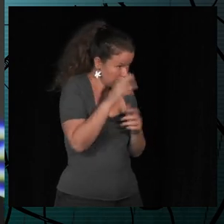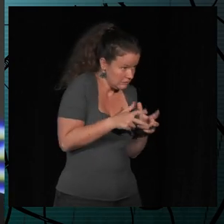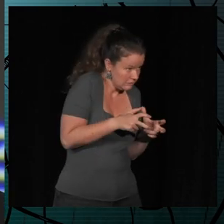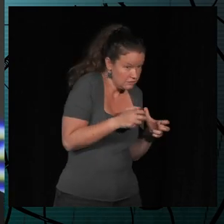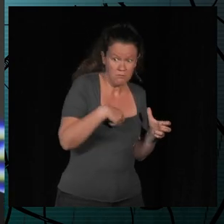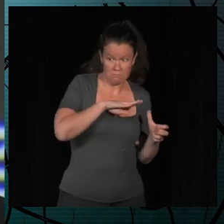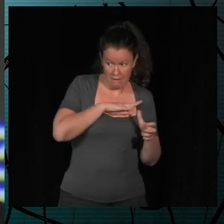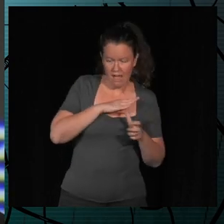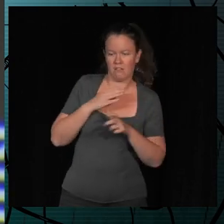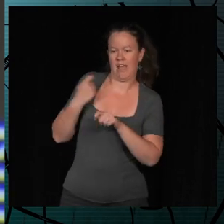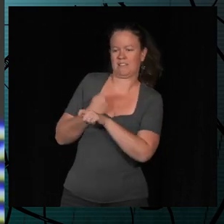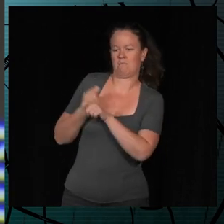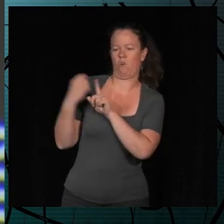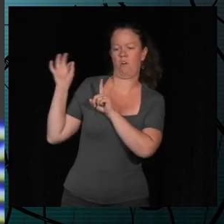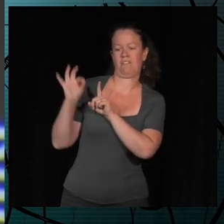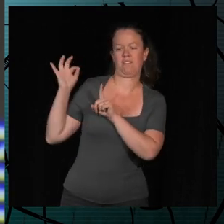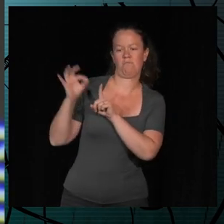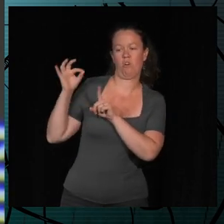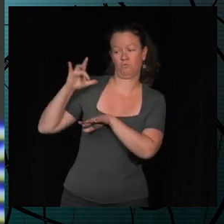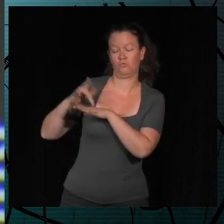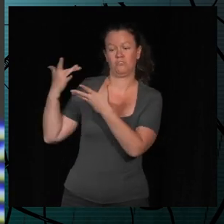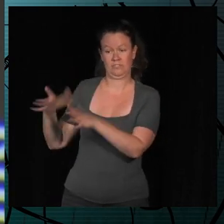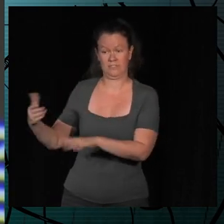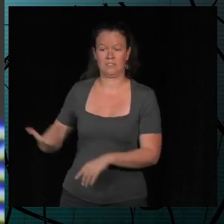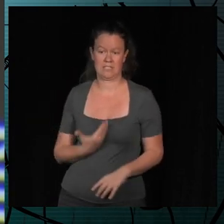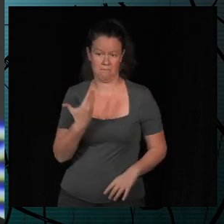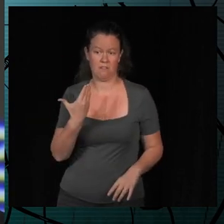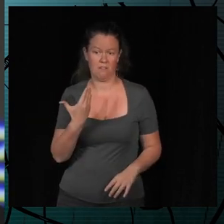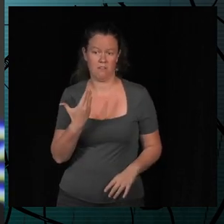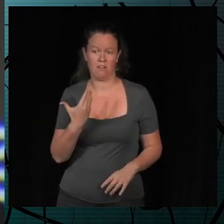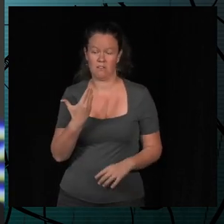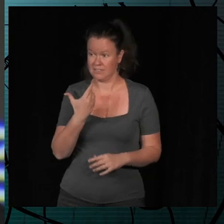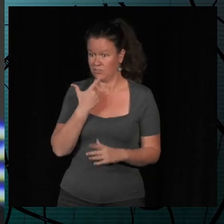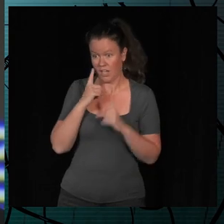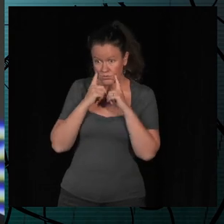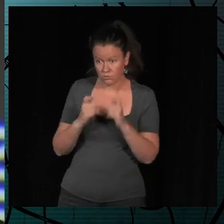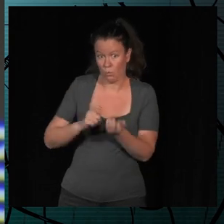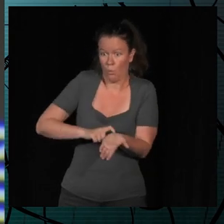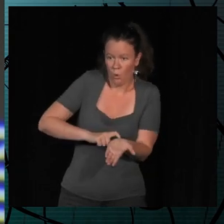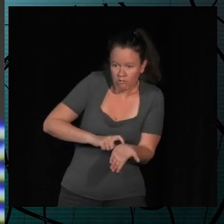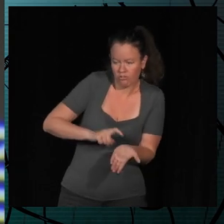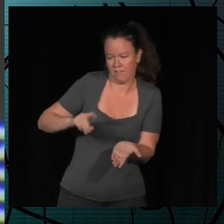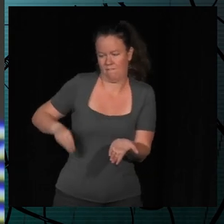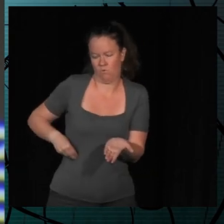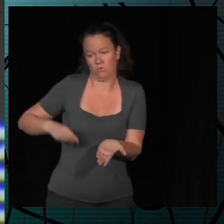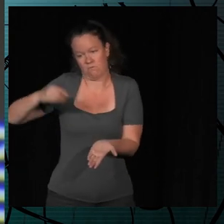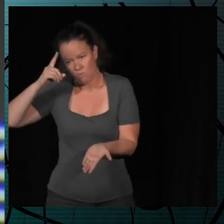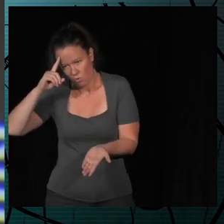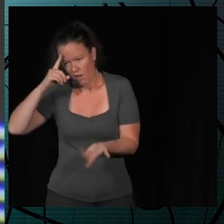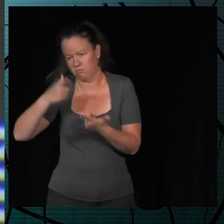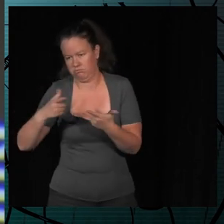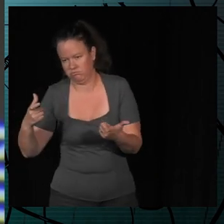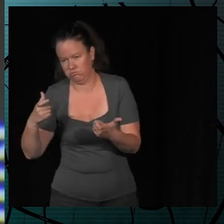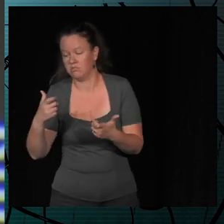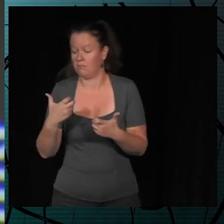intéressant parce que ça montre bien que corrélation ne vaut pas causalité dire pendant moi quand je commençais à travailler sur les jeux vidéos